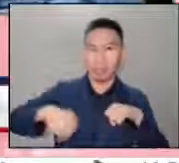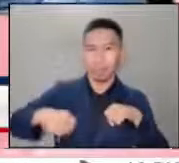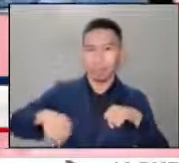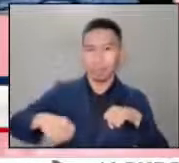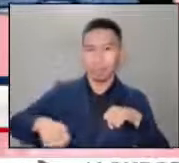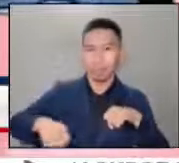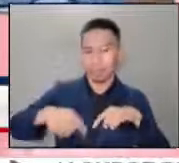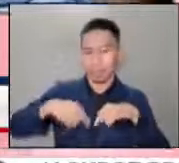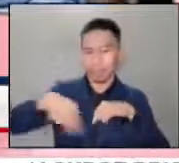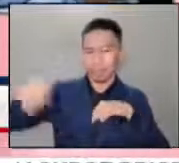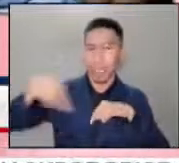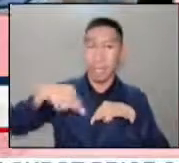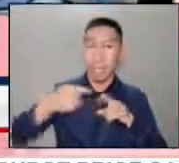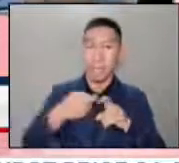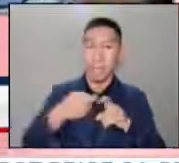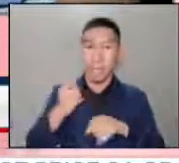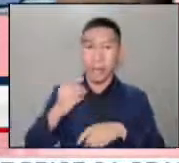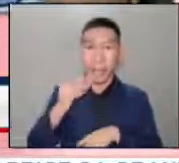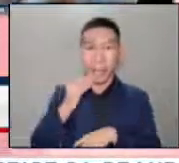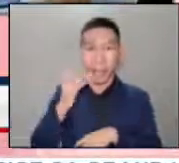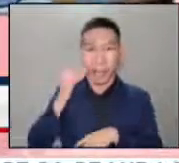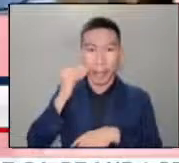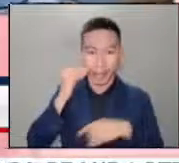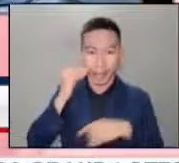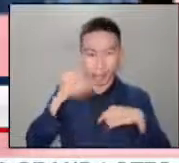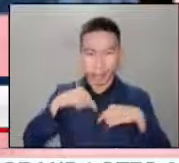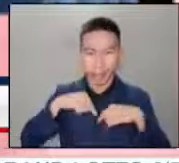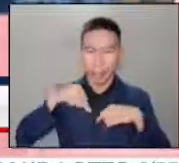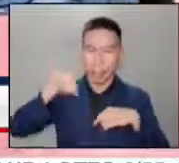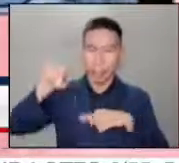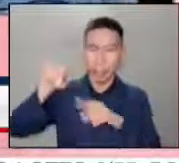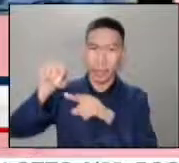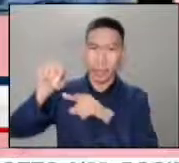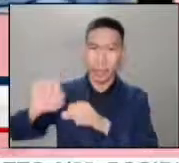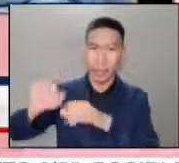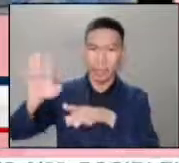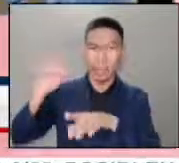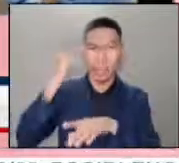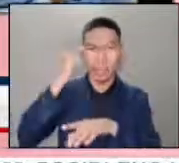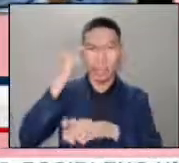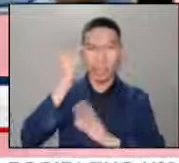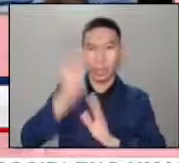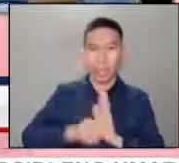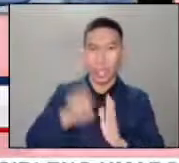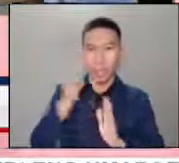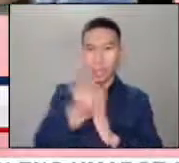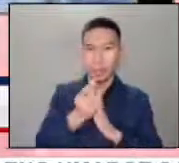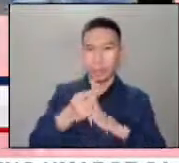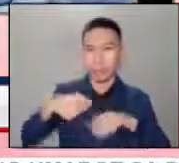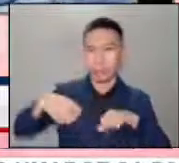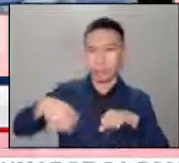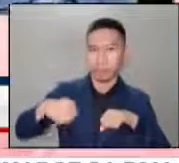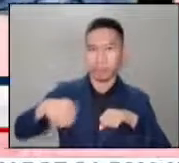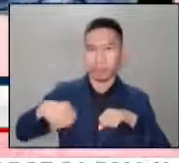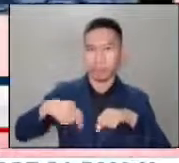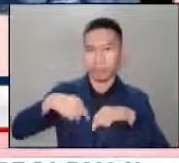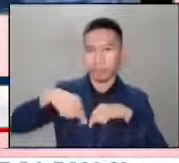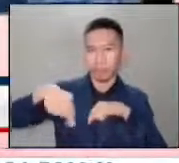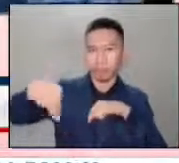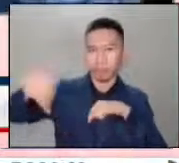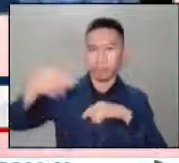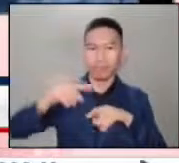to that mountain, I think it takes like almost an hour to go there. But in my case, kasi slow naman din